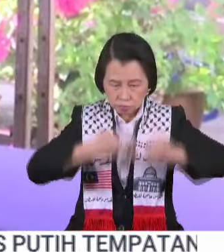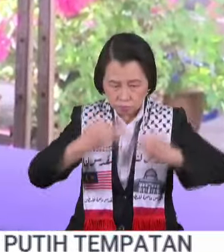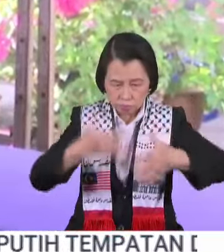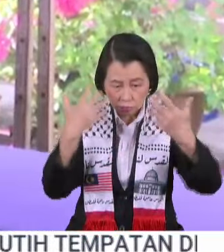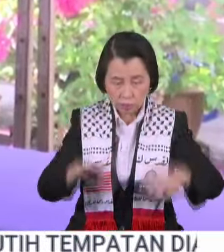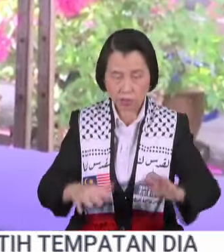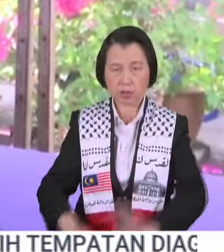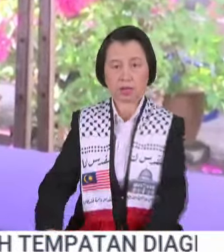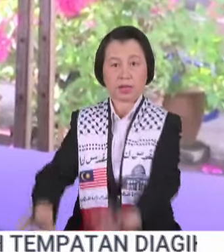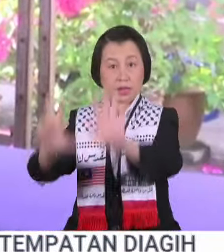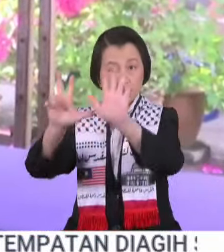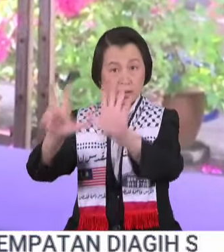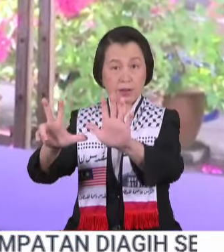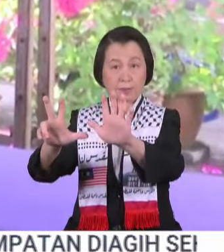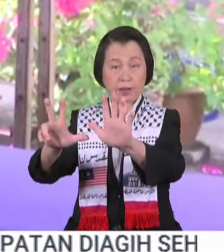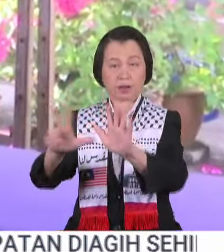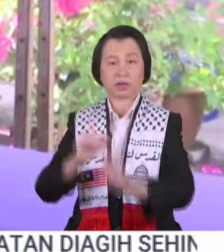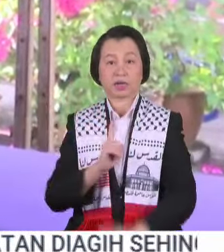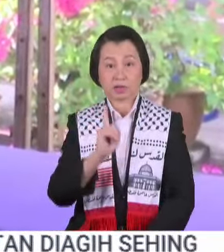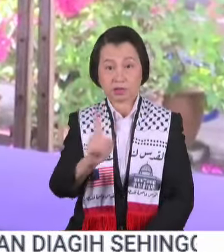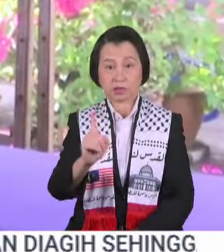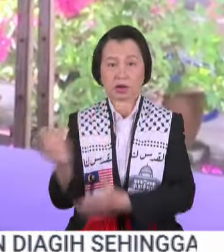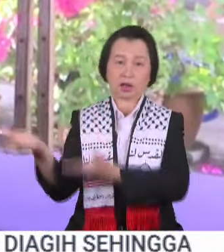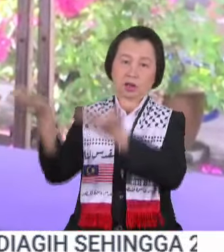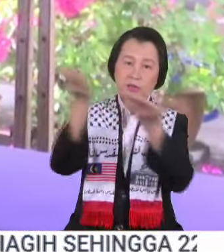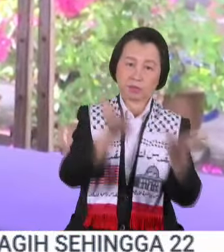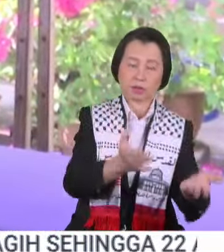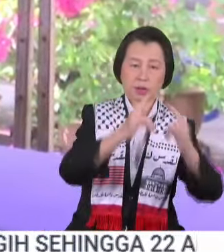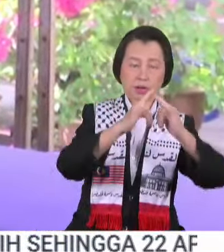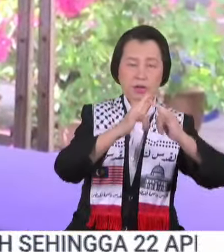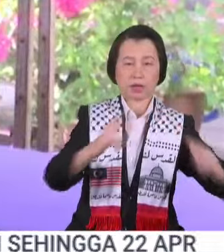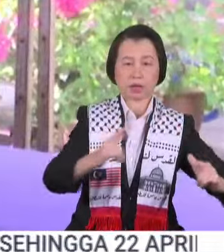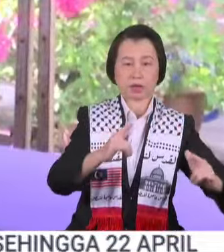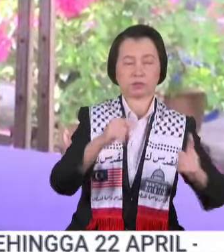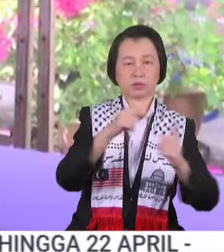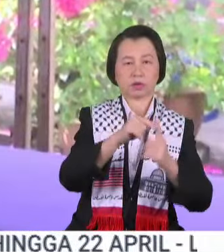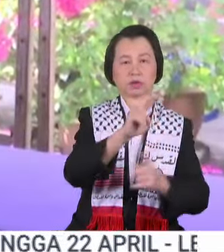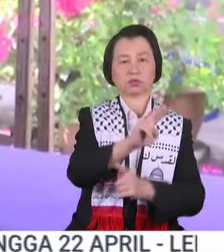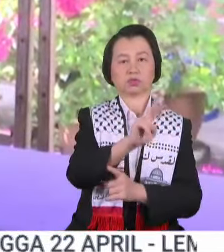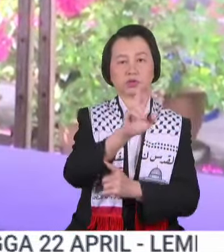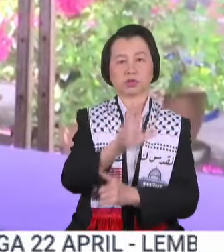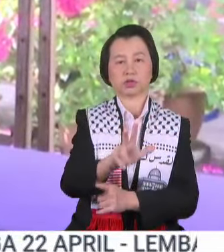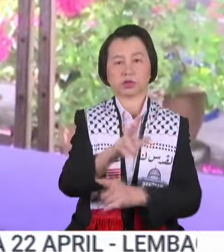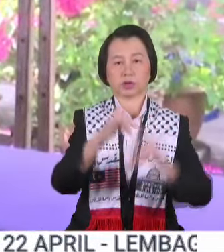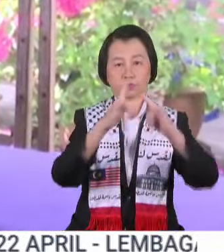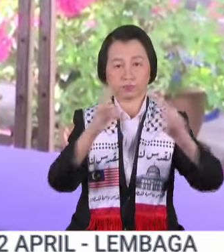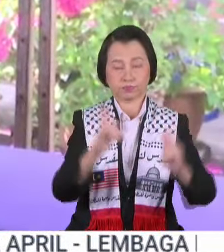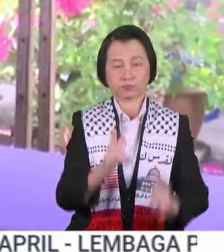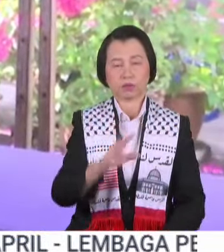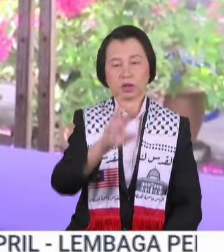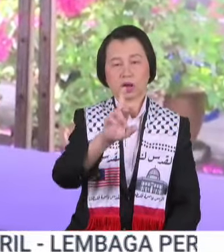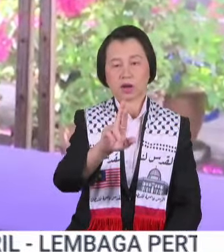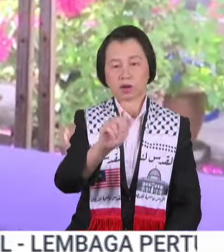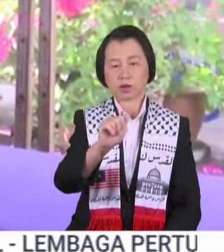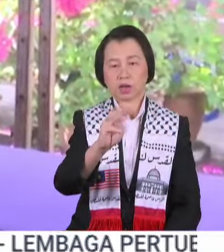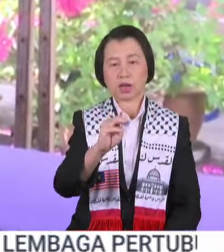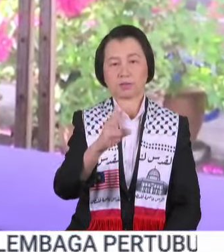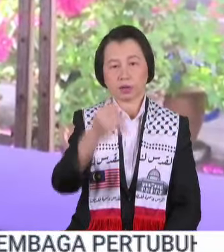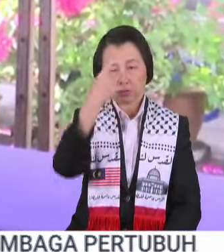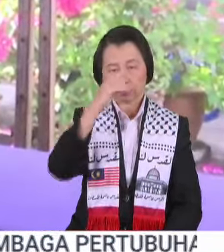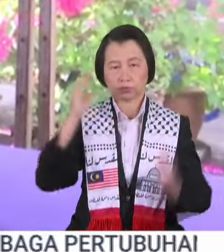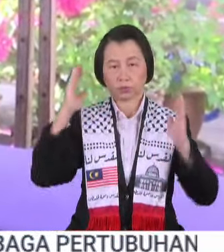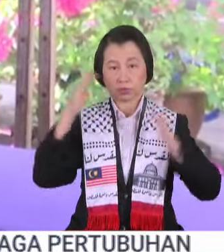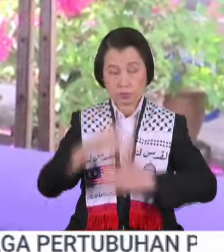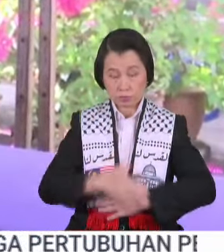8 jenazah mangsa beragama Islam dibawa ke Kem Batalion ke-23 Regimen Askar Melayu Diraja Ipoh untuk